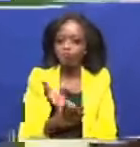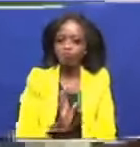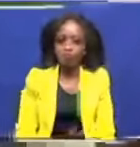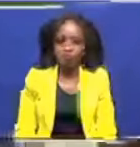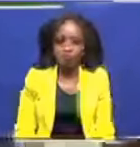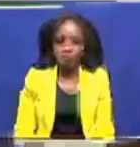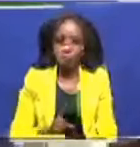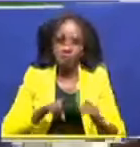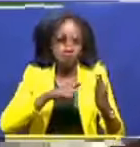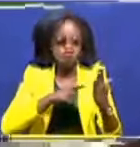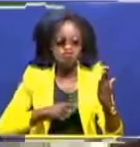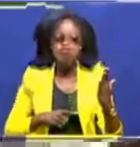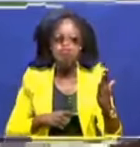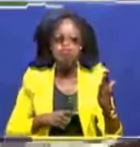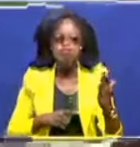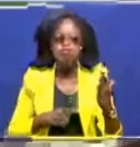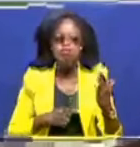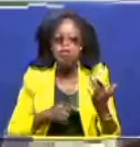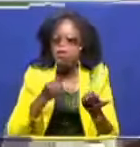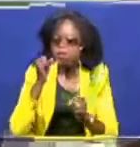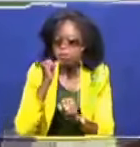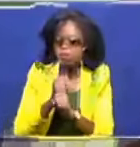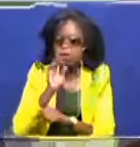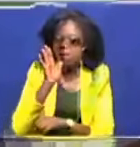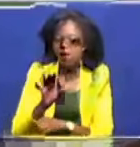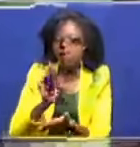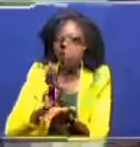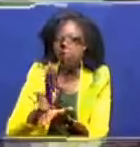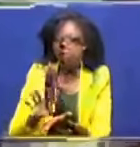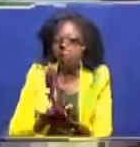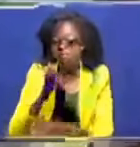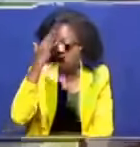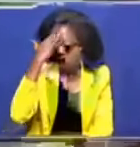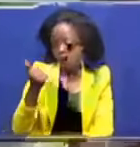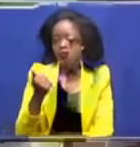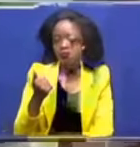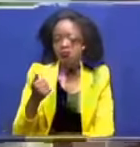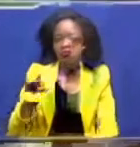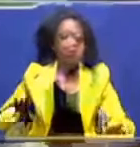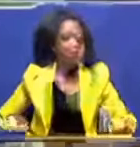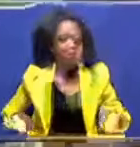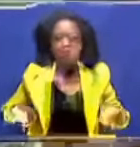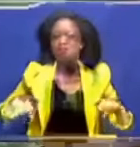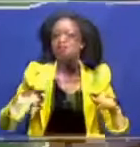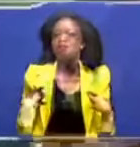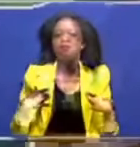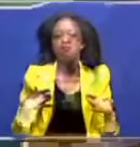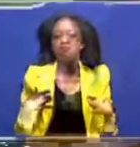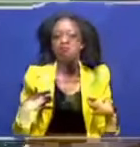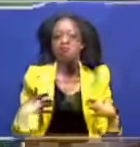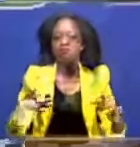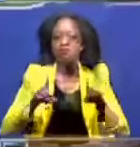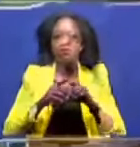Lakini tunaelezwa anashushwa kwa sababu ya malingo na majivuno na